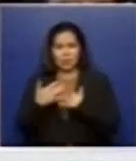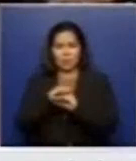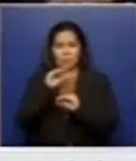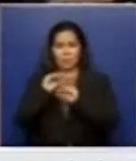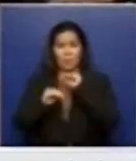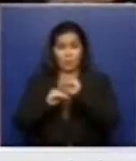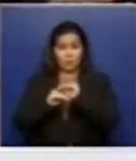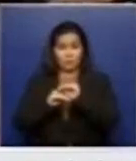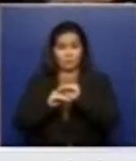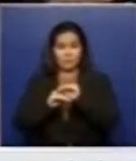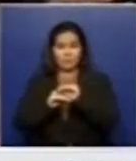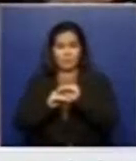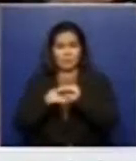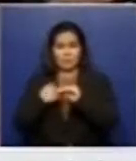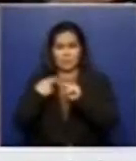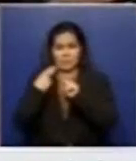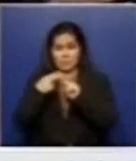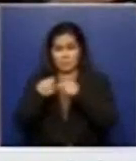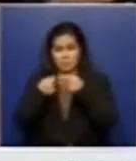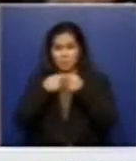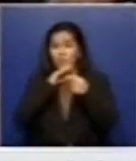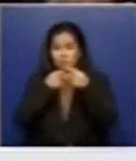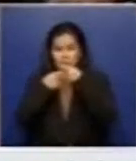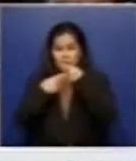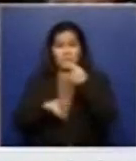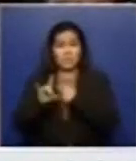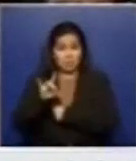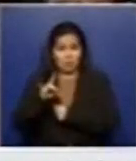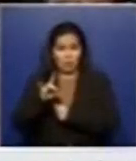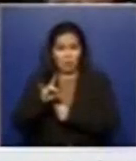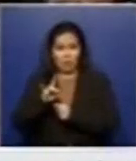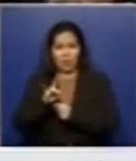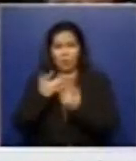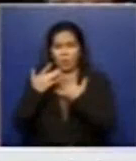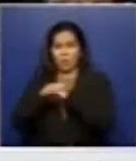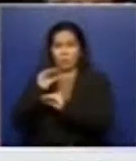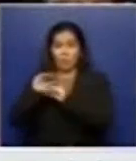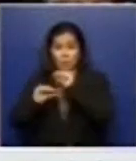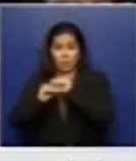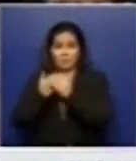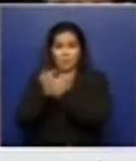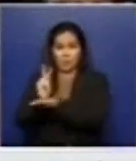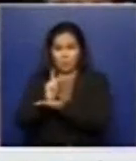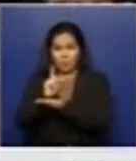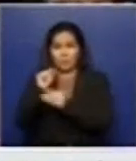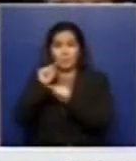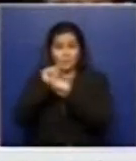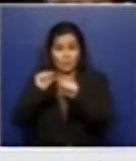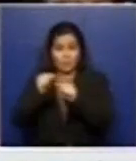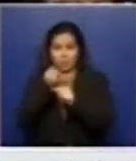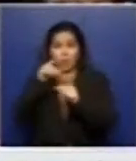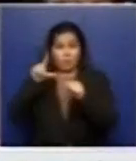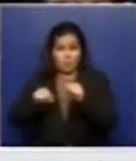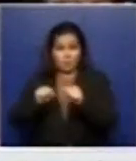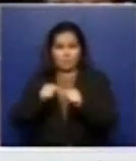เนี่ยใน100 คนนะครับได้ร่วมโครงการ SME ที่ให้ซอฟท์โลน 20% เนี่ยประมาณ